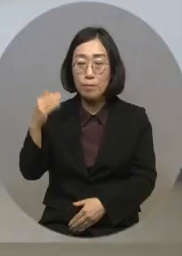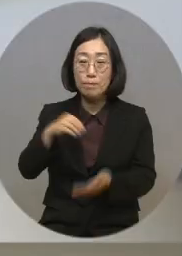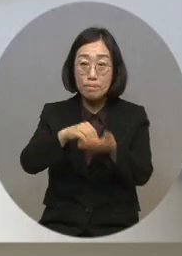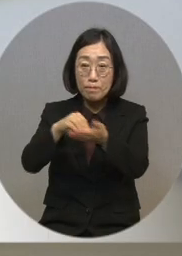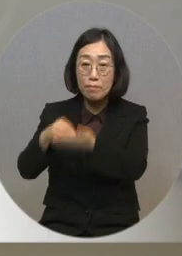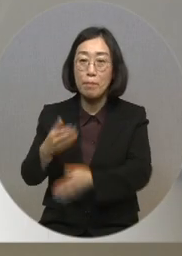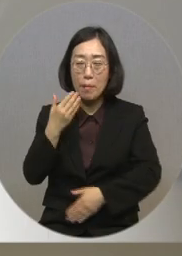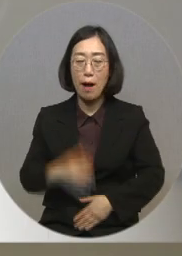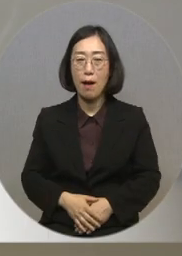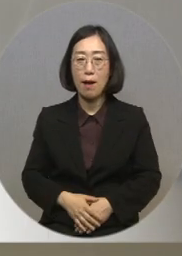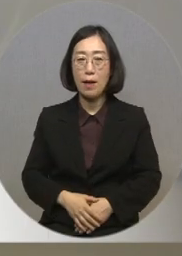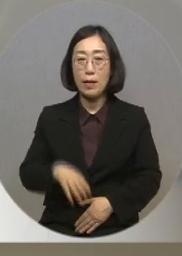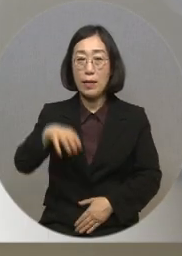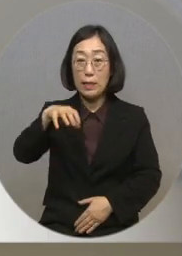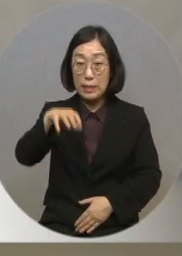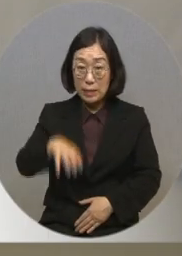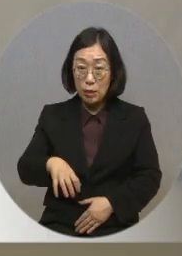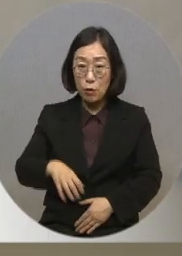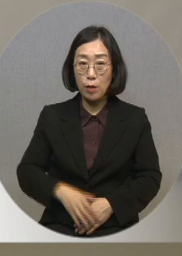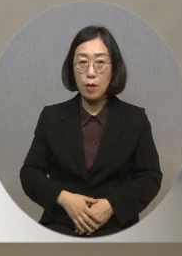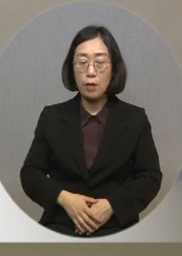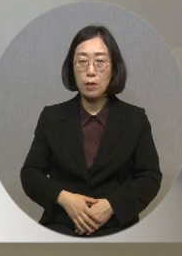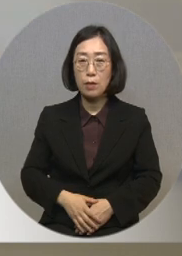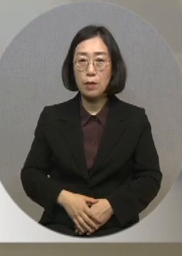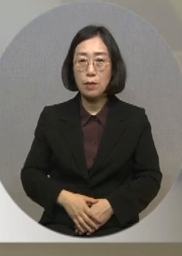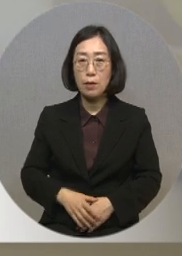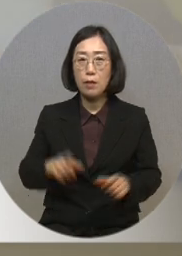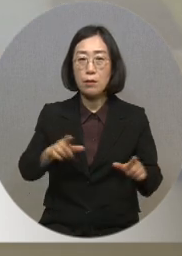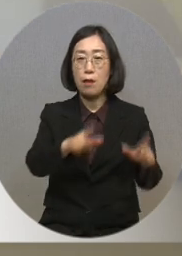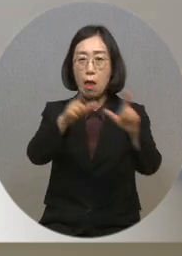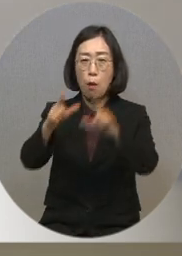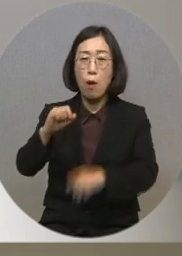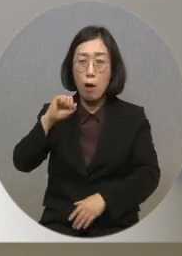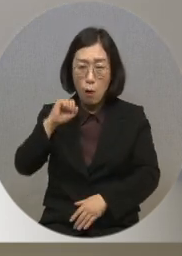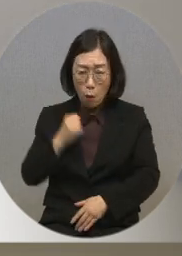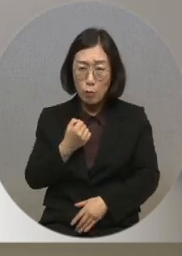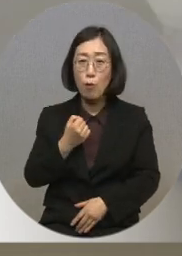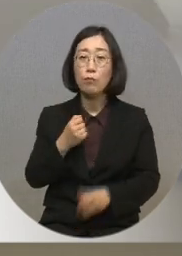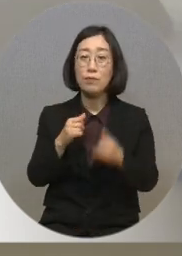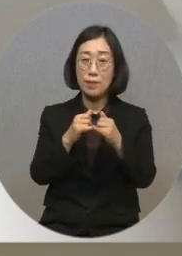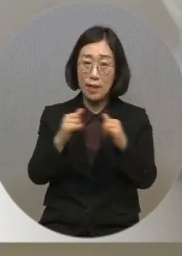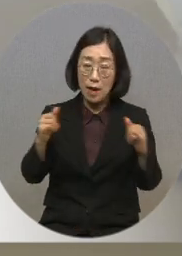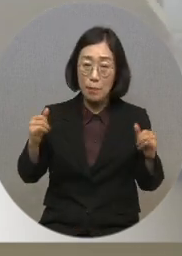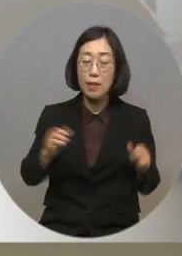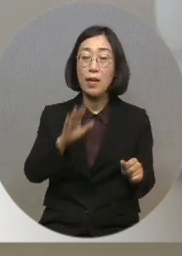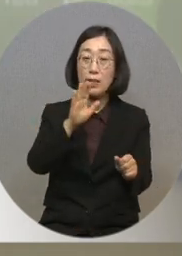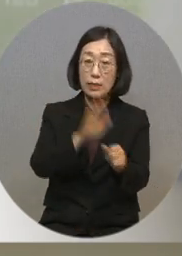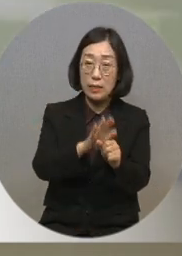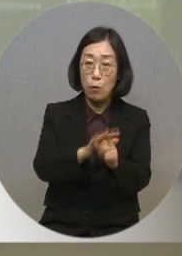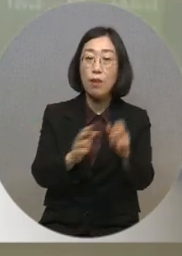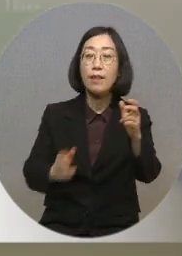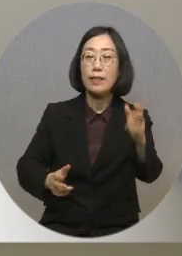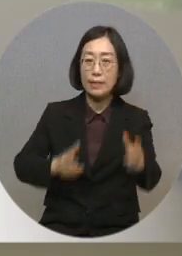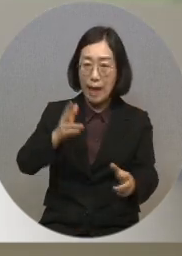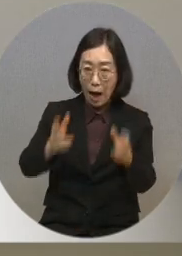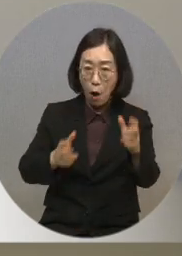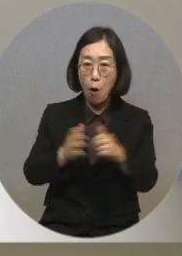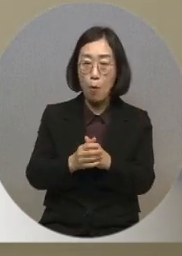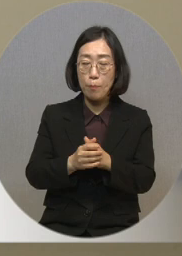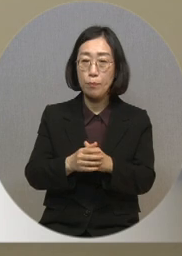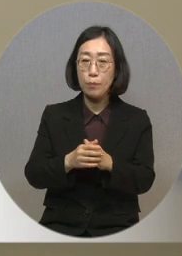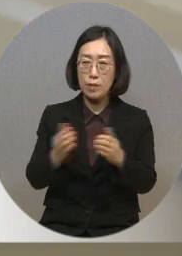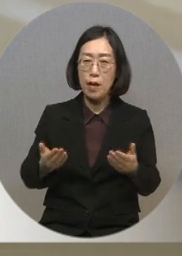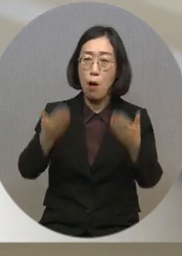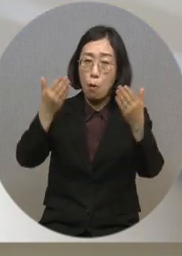프로그램입니다. 양주시 지역에 있는 우리 그 소외계층에 대한 그 지원 사업을 많이 공헌 사업을 해주고